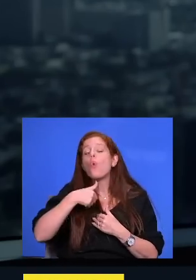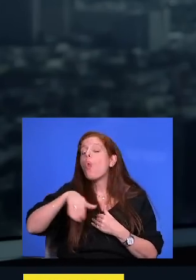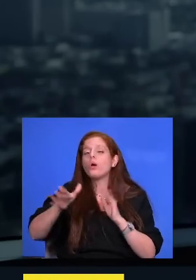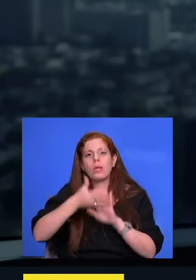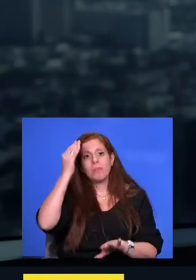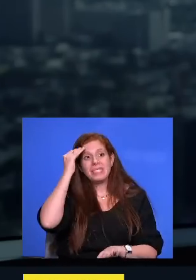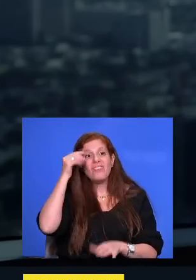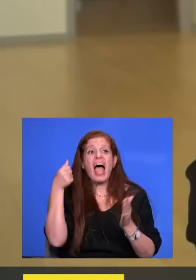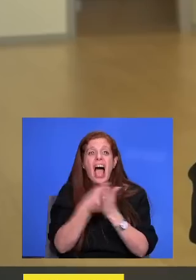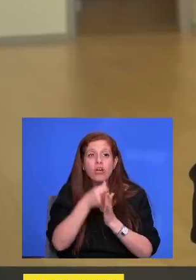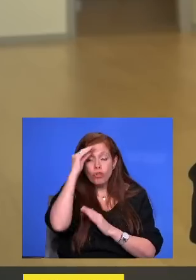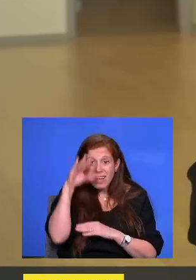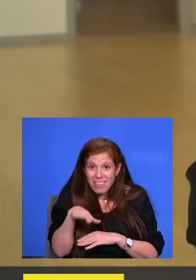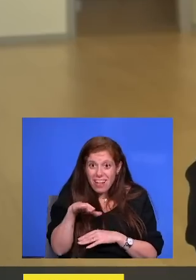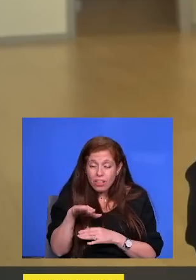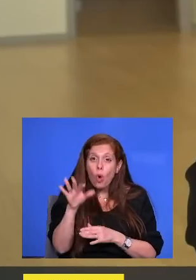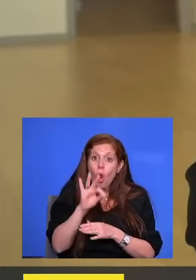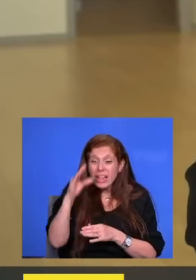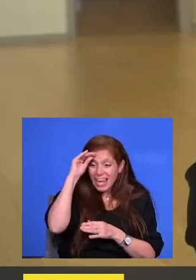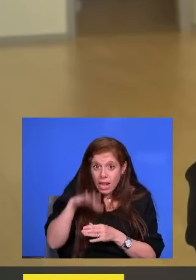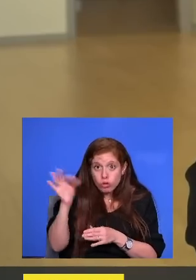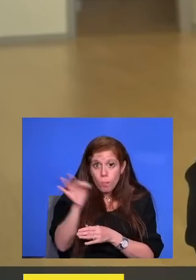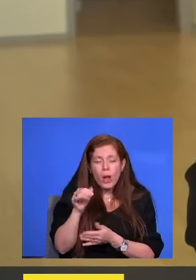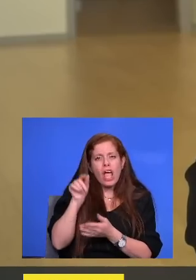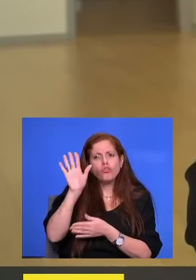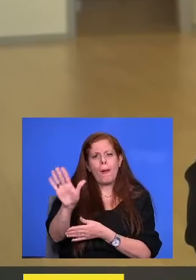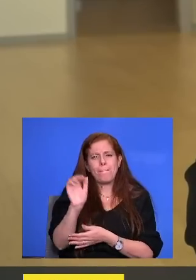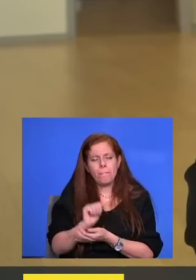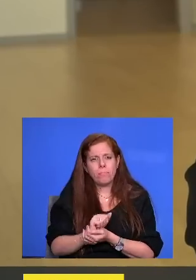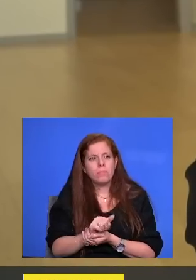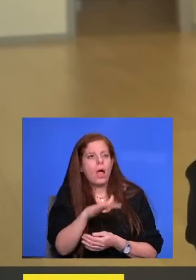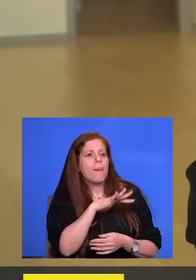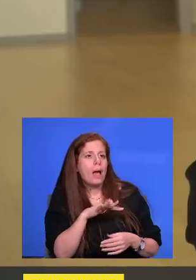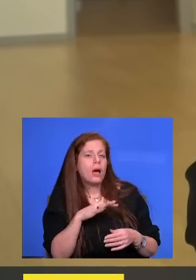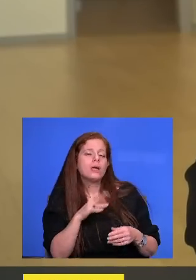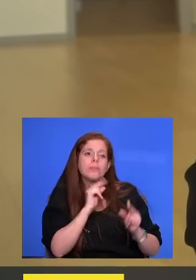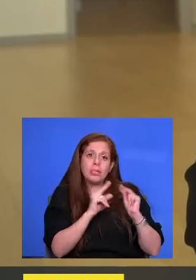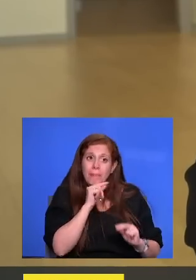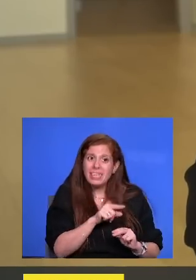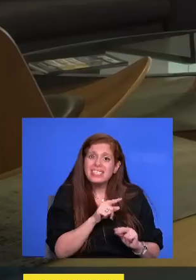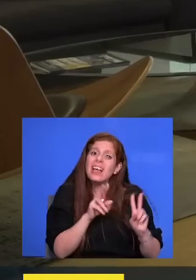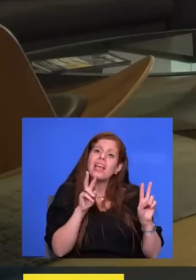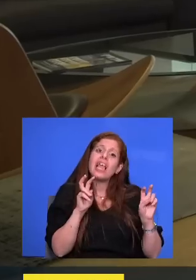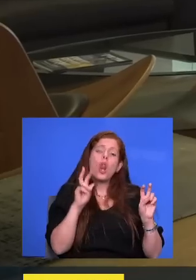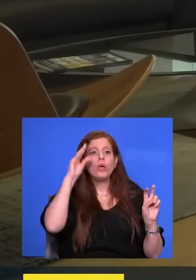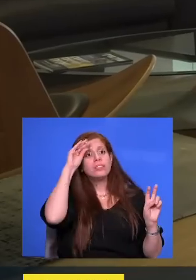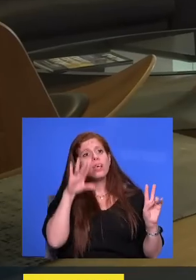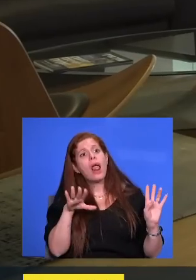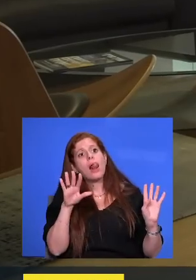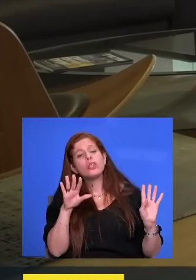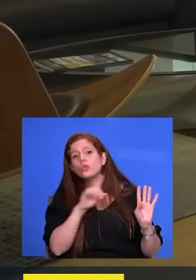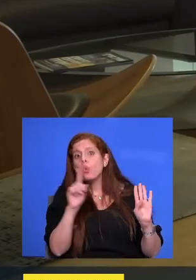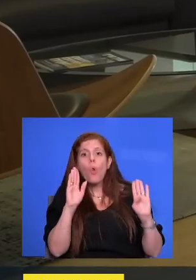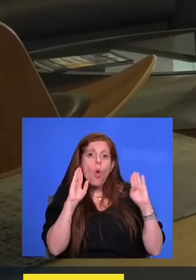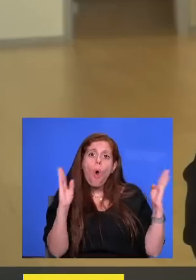הפוגע ממשיך להיות שם. המערכת עד עכשיו היא מדברת על זה כאילו מדובר בילד שהוא לא